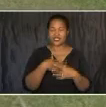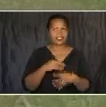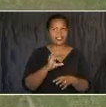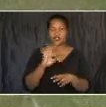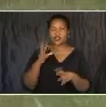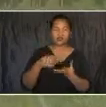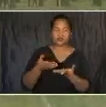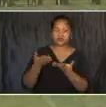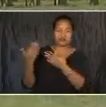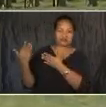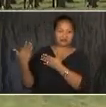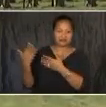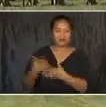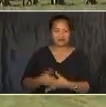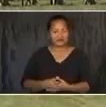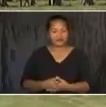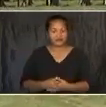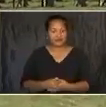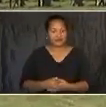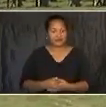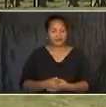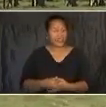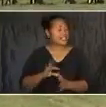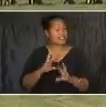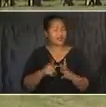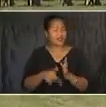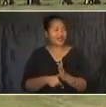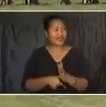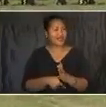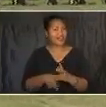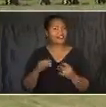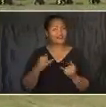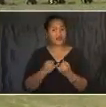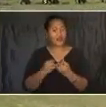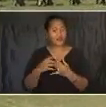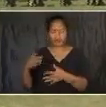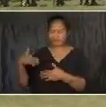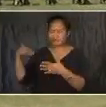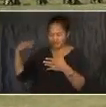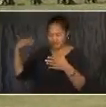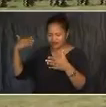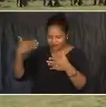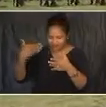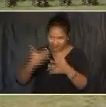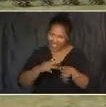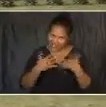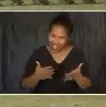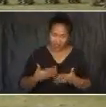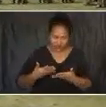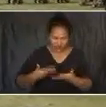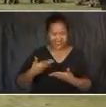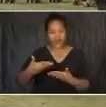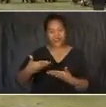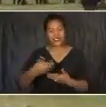out of thin air. It's something that's carried on from time and generation.